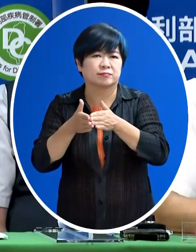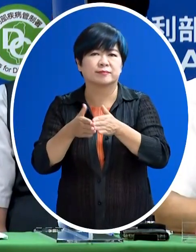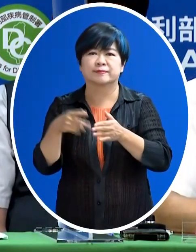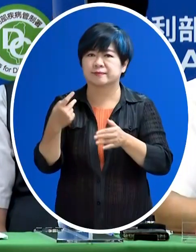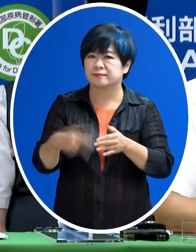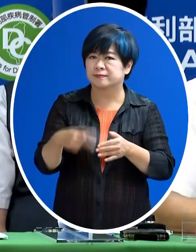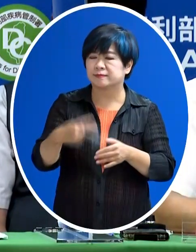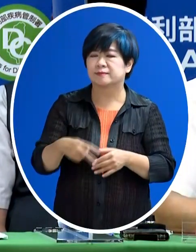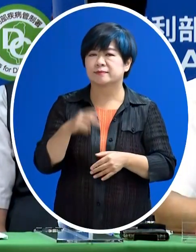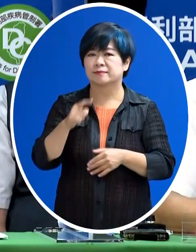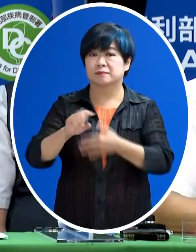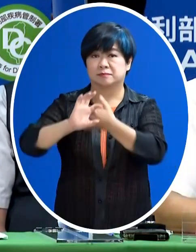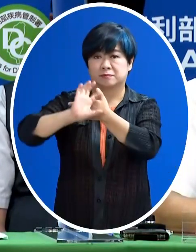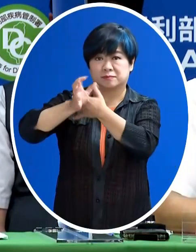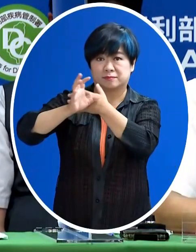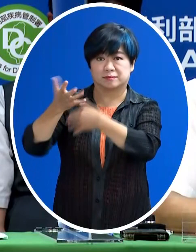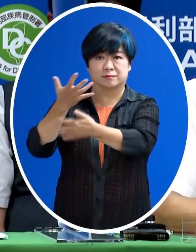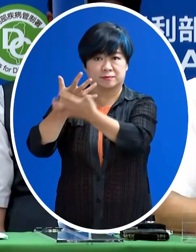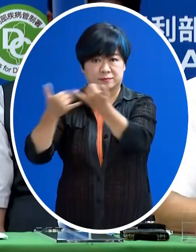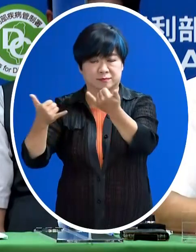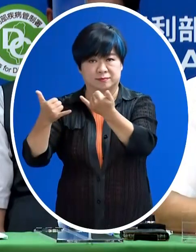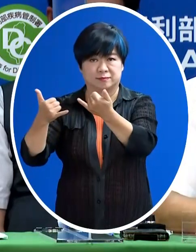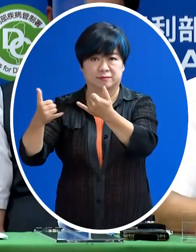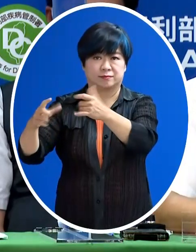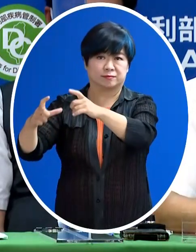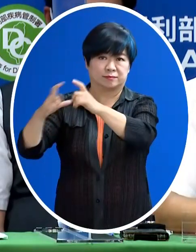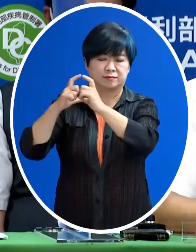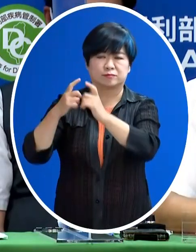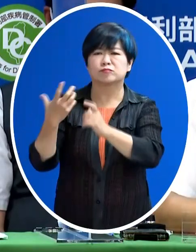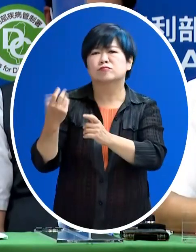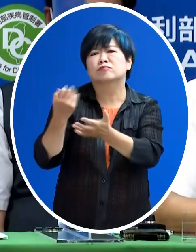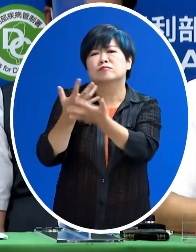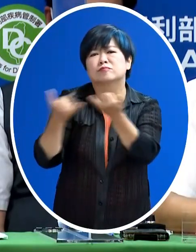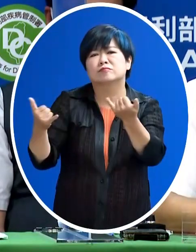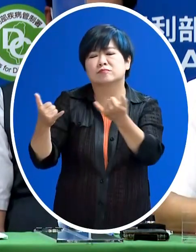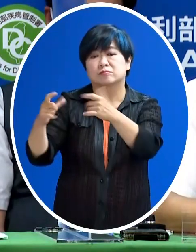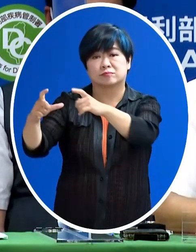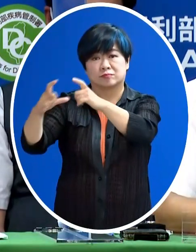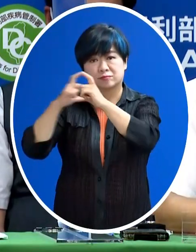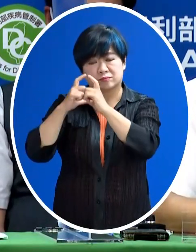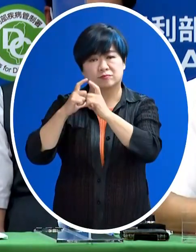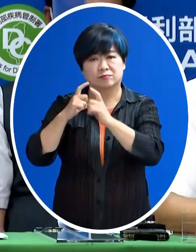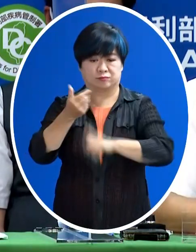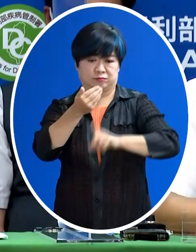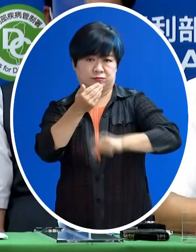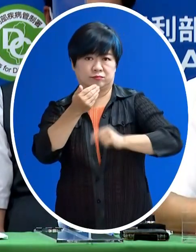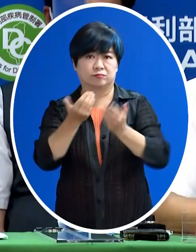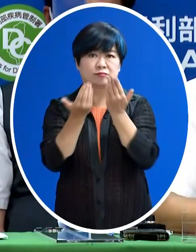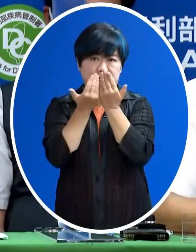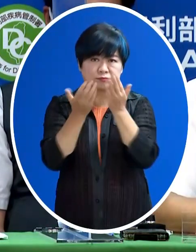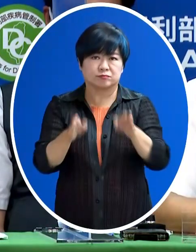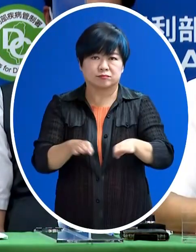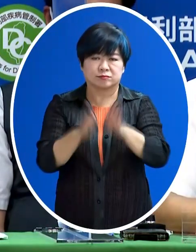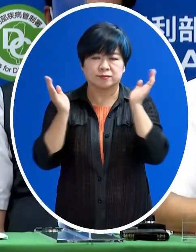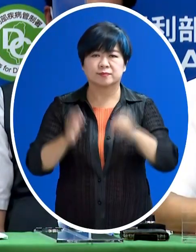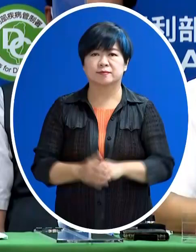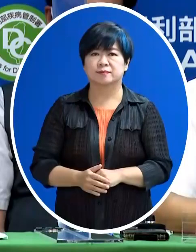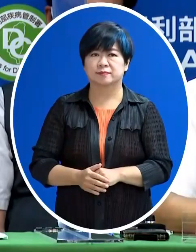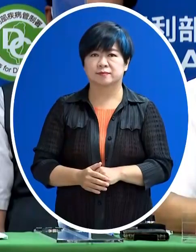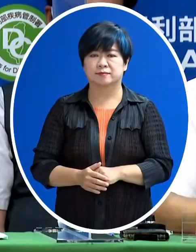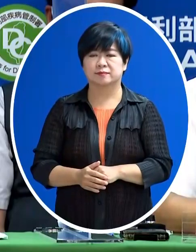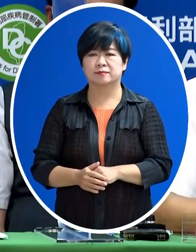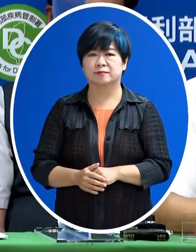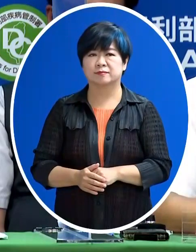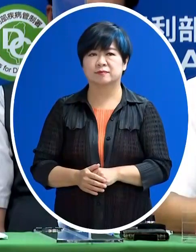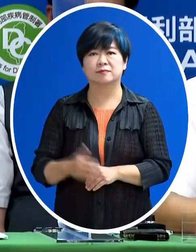外也就是还有一些这个境外生，然后那是旧生哈，他们也要回来开始复课了。那所以说，其实我们